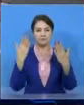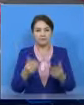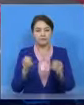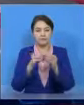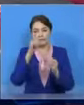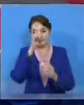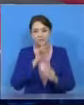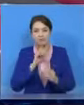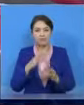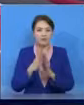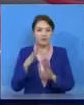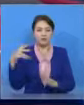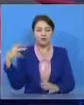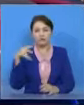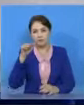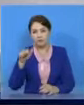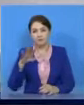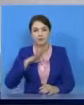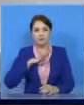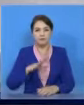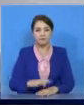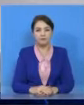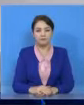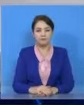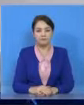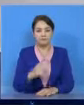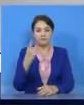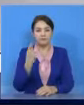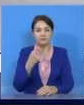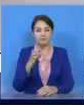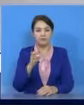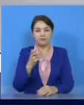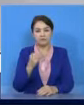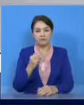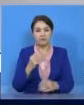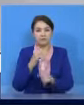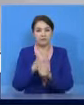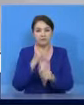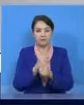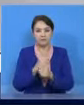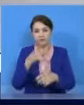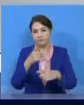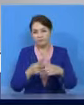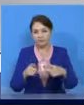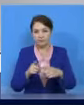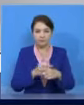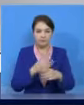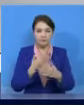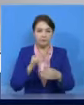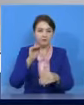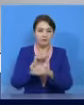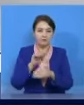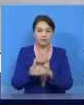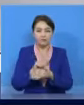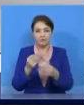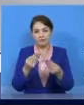айда олардың қатары 3000-ден асып кетті. Біріншіден мемлекеттік тарапынан осы салаға бөлініп жатқан қосымша